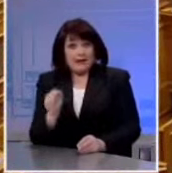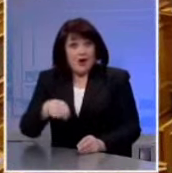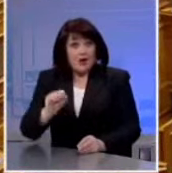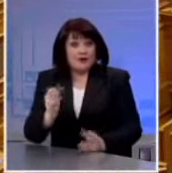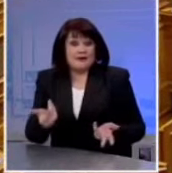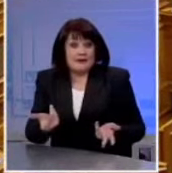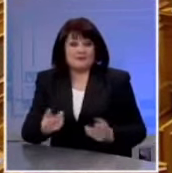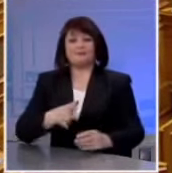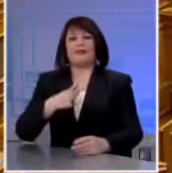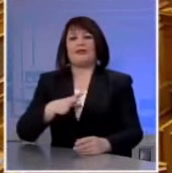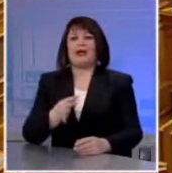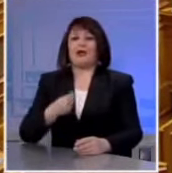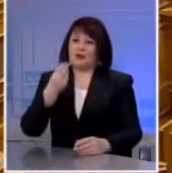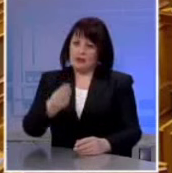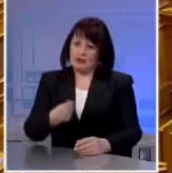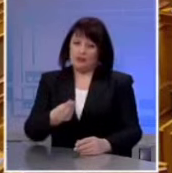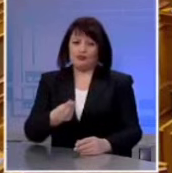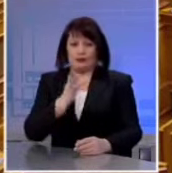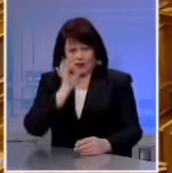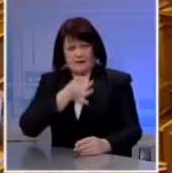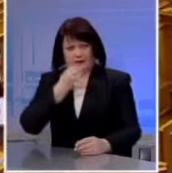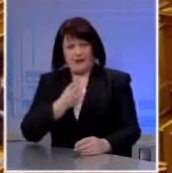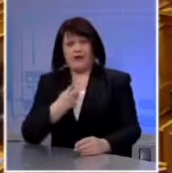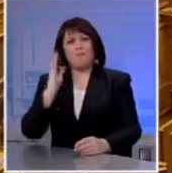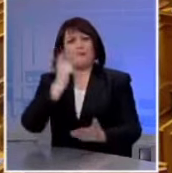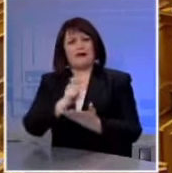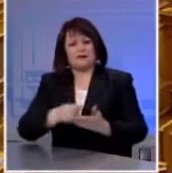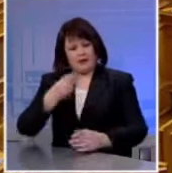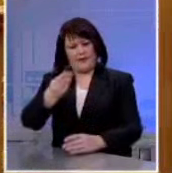Και θέλω να καταθέσω για του λόγου το αληθές στα πρακτικά